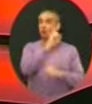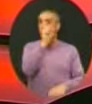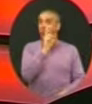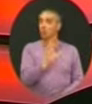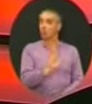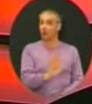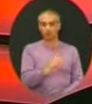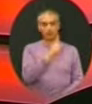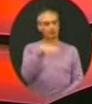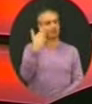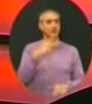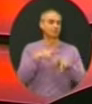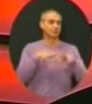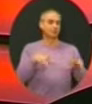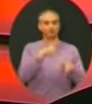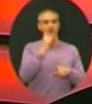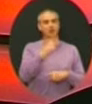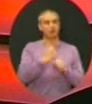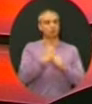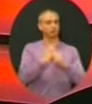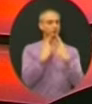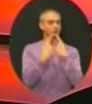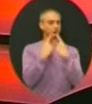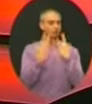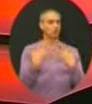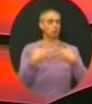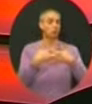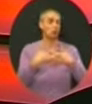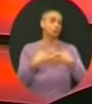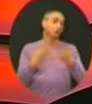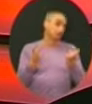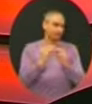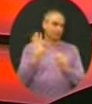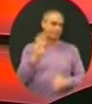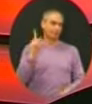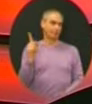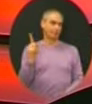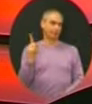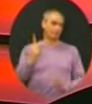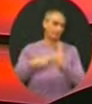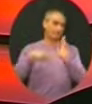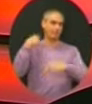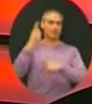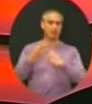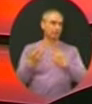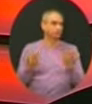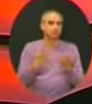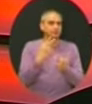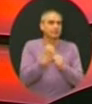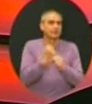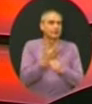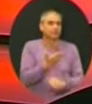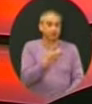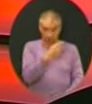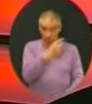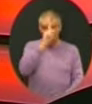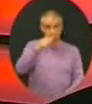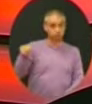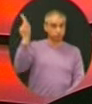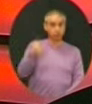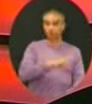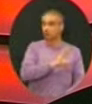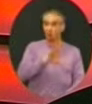להיות שתהיה בסיטואציה שתצטרך לנהל מסע ומתן קואליציוני, אם לא אחר מאשר בנימין נתניהו בפעם הבאה. מה אתה תעשה? אתה פוסל